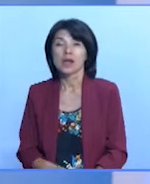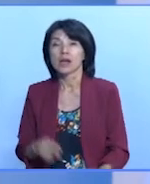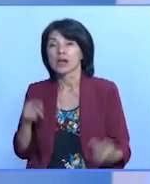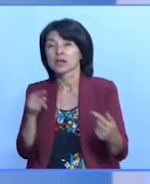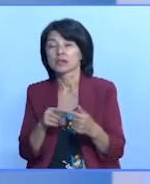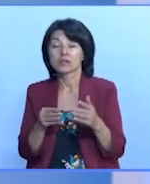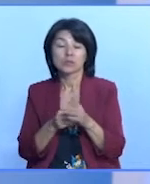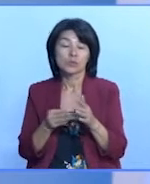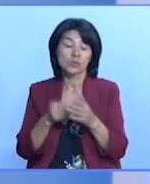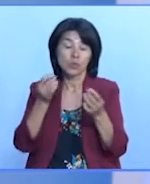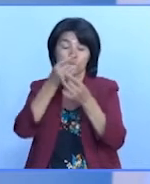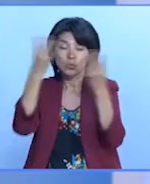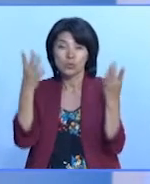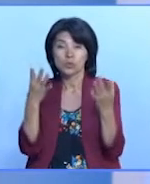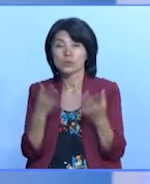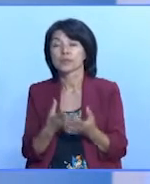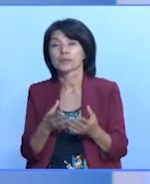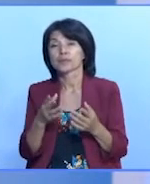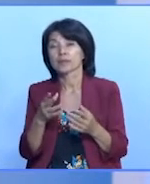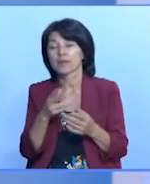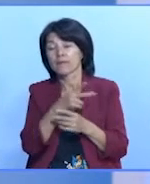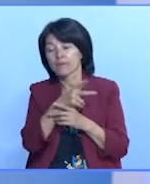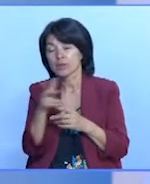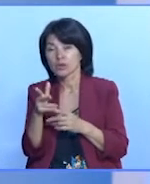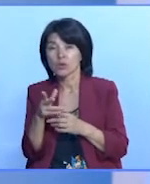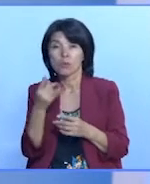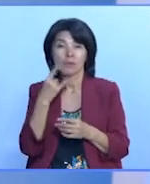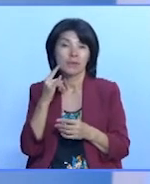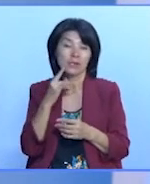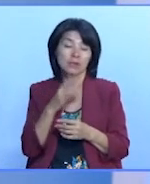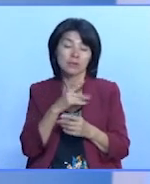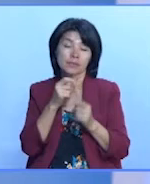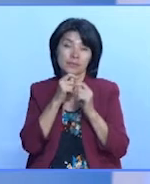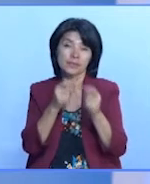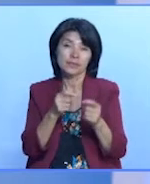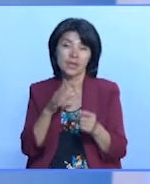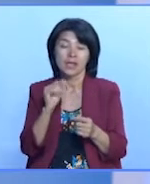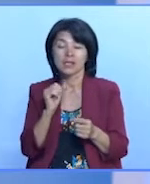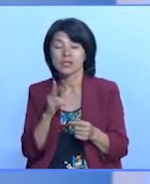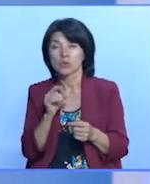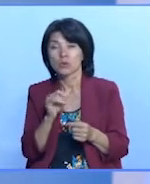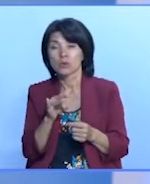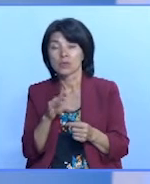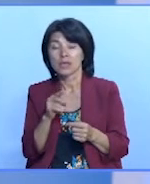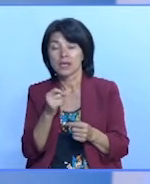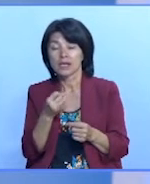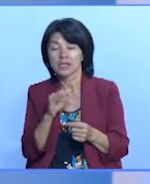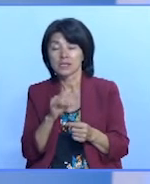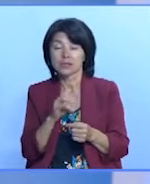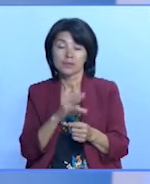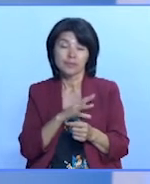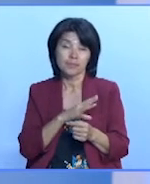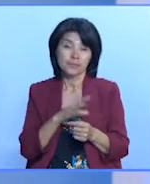Антикоррупционная культура и популярный формат видеороликов. В Павлодаре наградили победителей конкурса «Антикор Вайн». В своих работах его